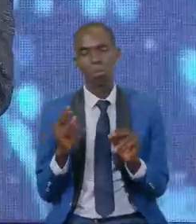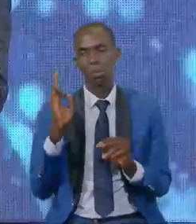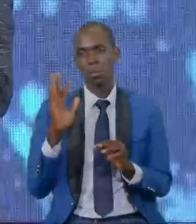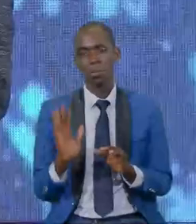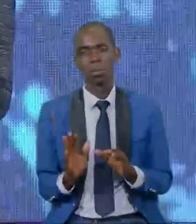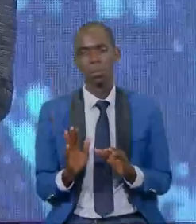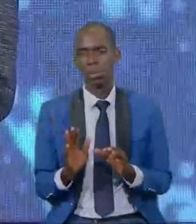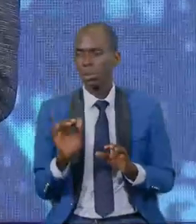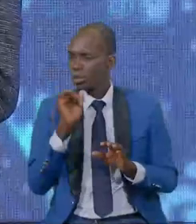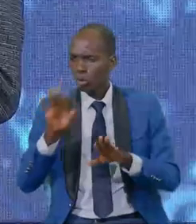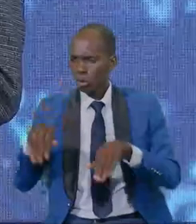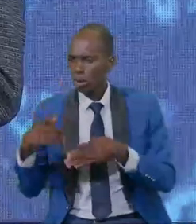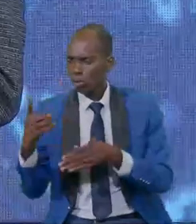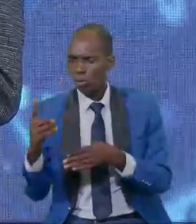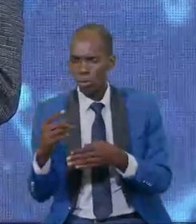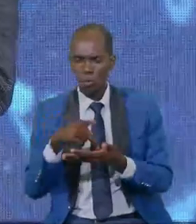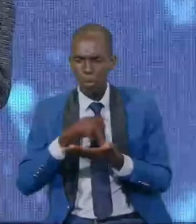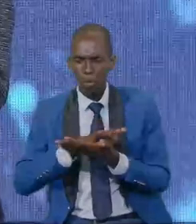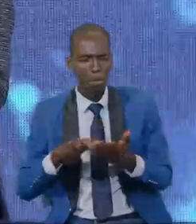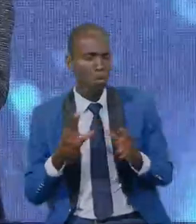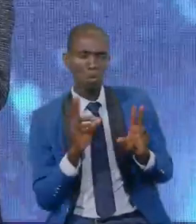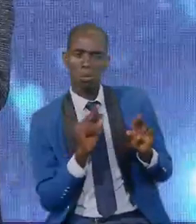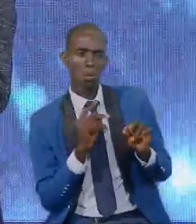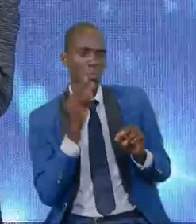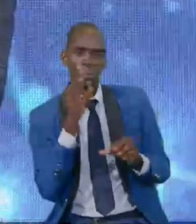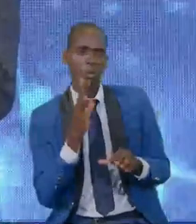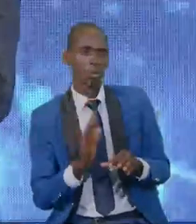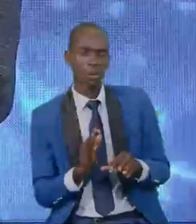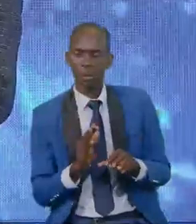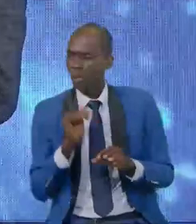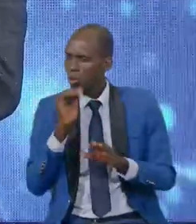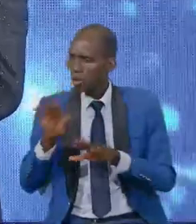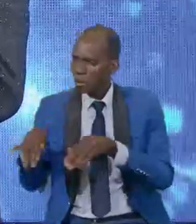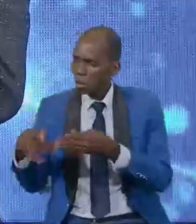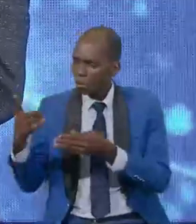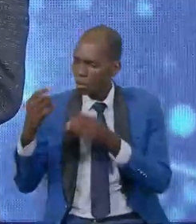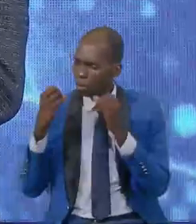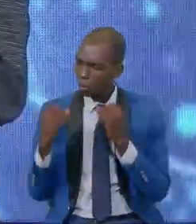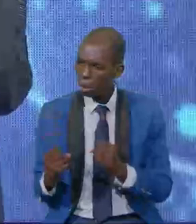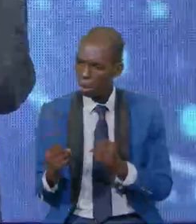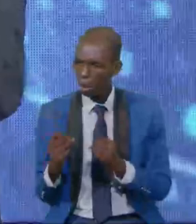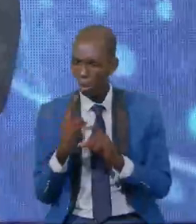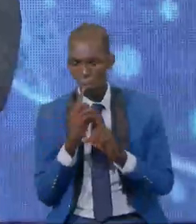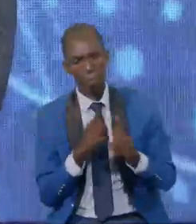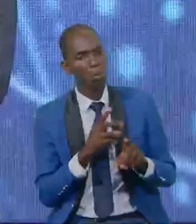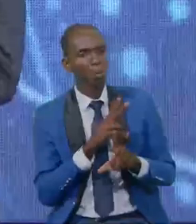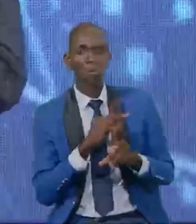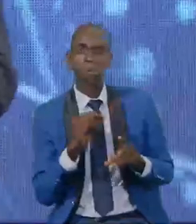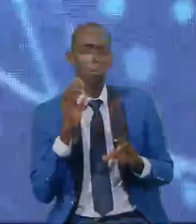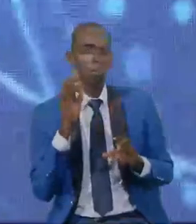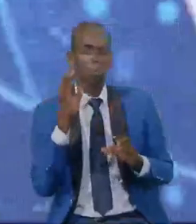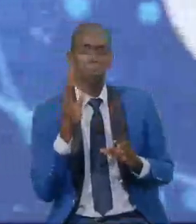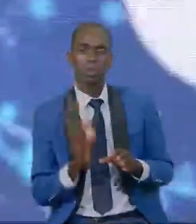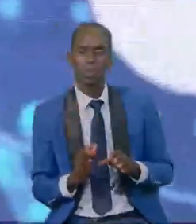pasteur. Ne t'en pas donné la pureté? Non, pasteur. Ne t'en pas donné la puissance? Non,